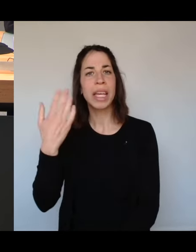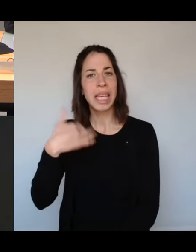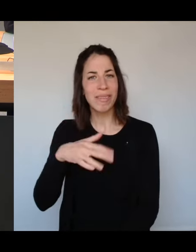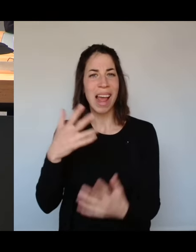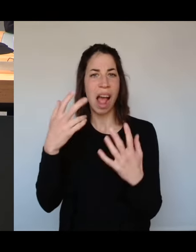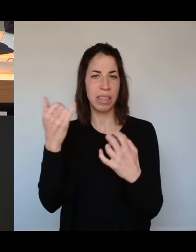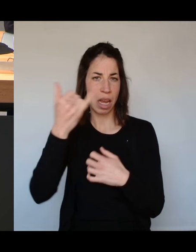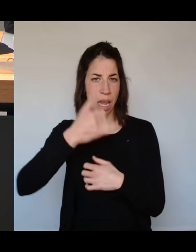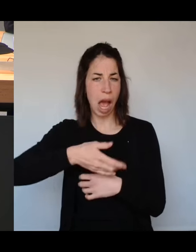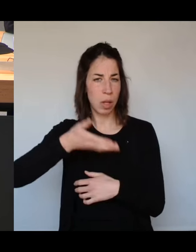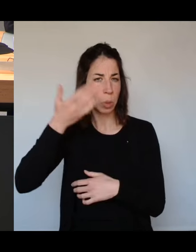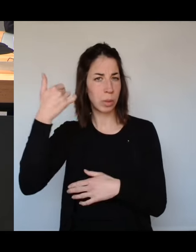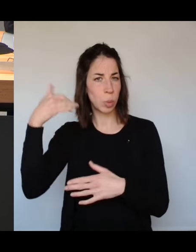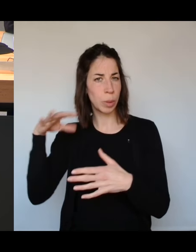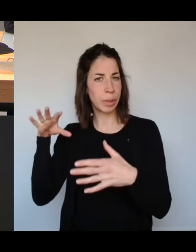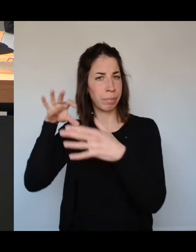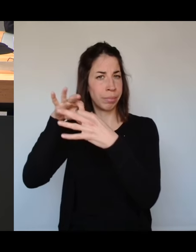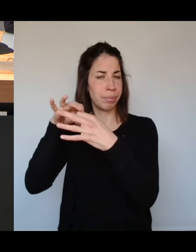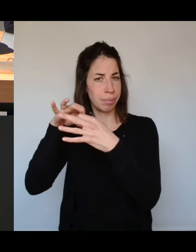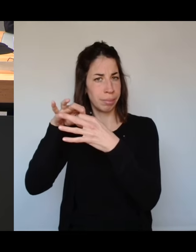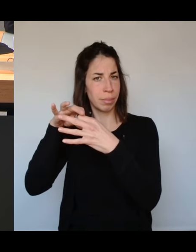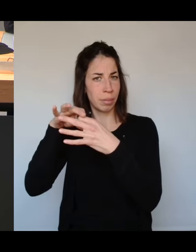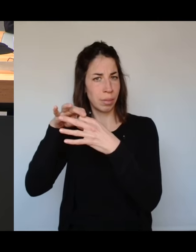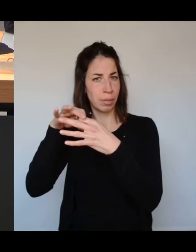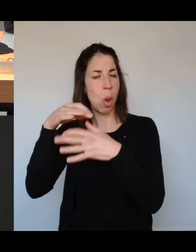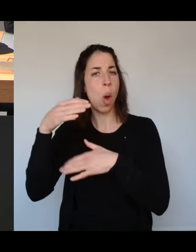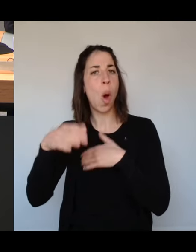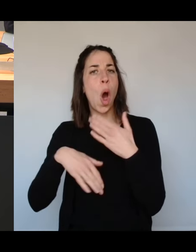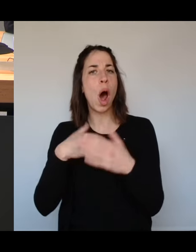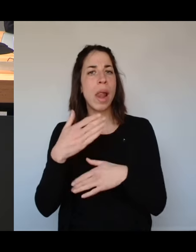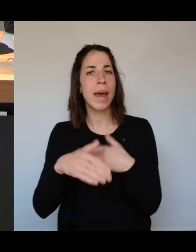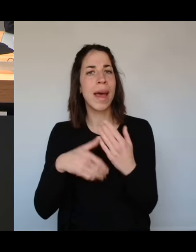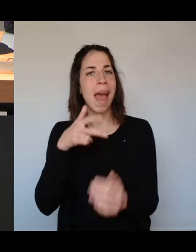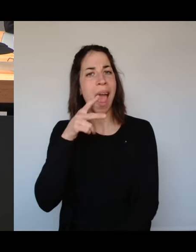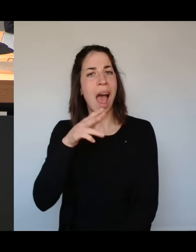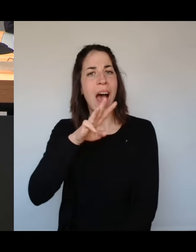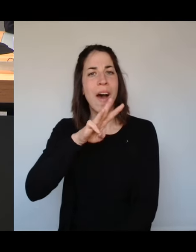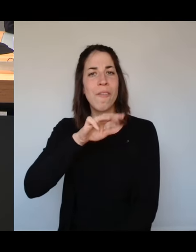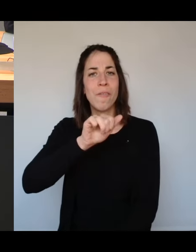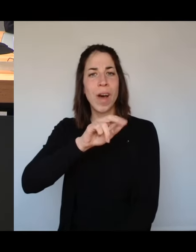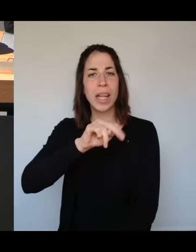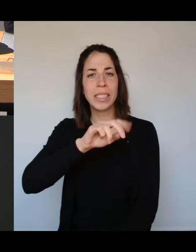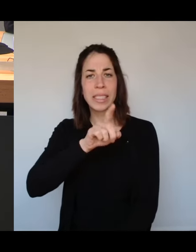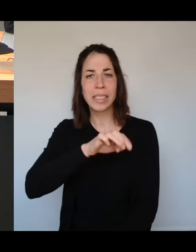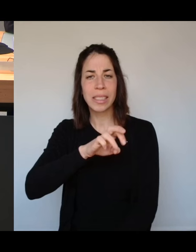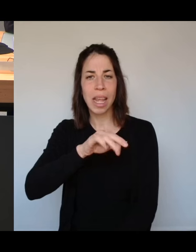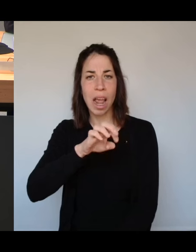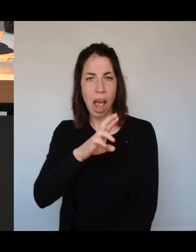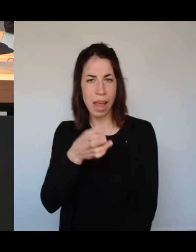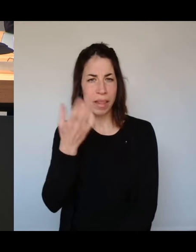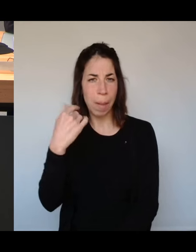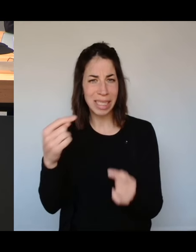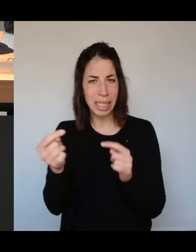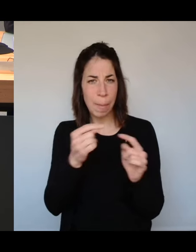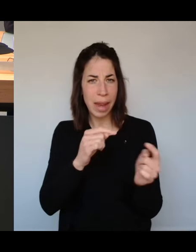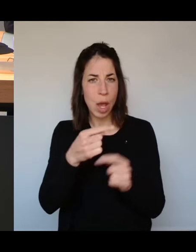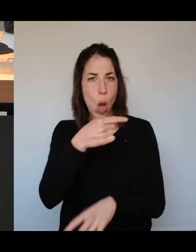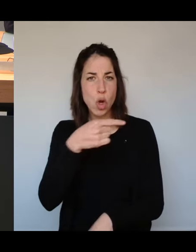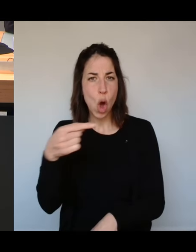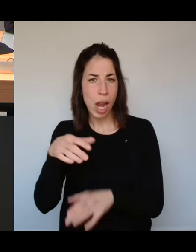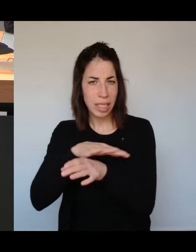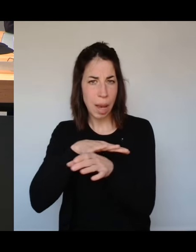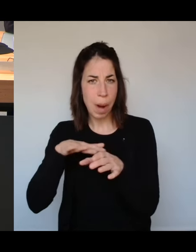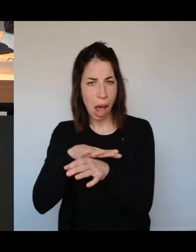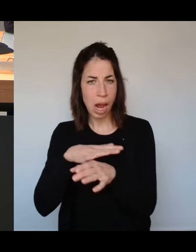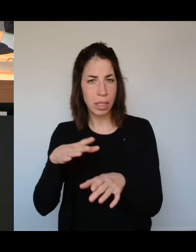Wanzner in der damaligen Debatte über den Girlie. Ich habe das übrigens etwas anders in Erinnerung. Ich habe das so in Erinnerung,